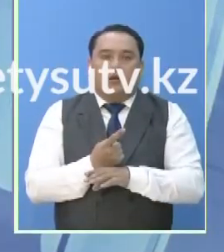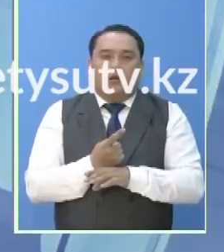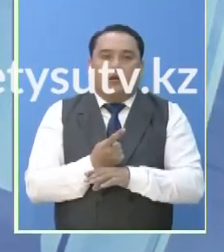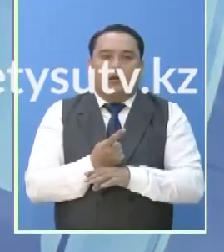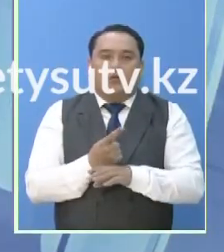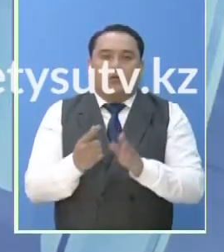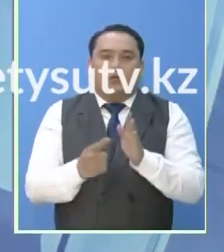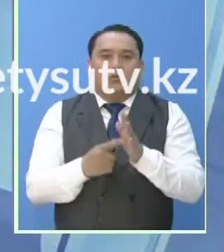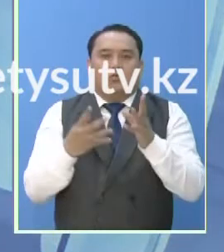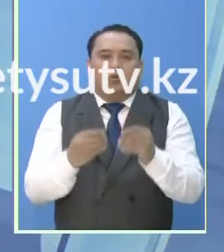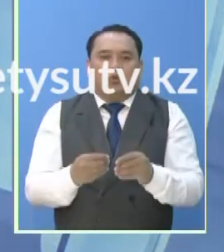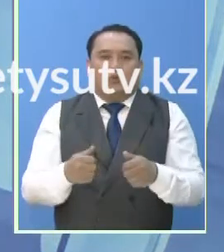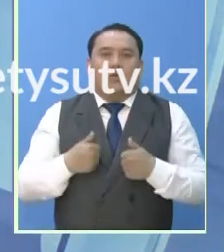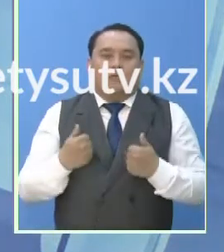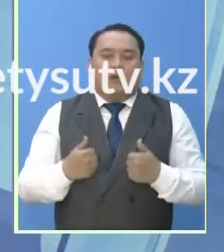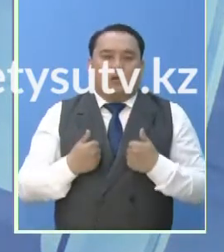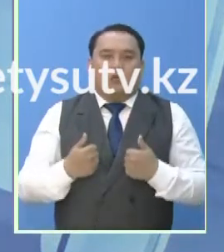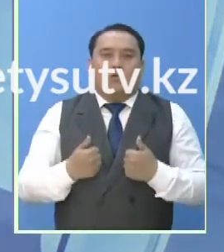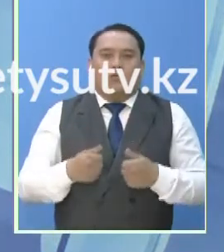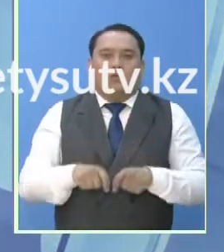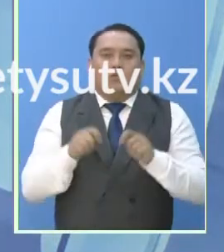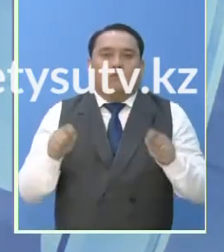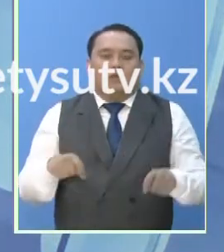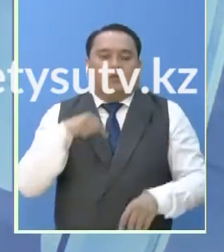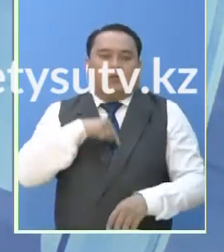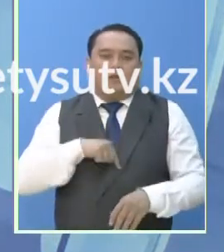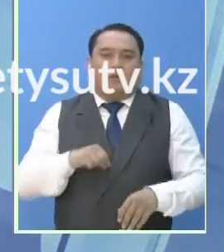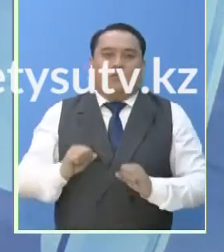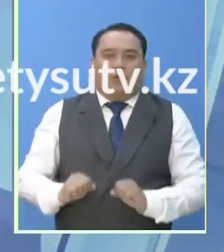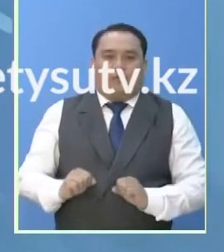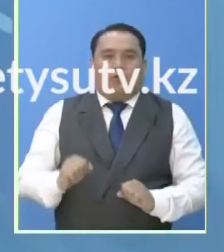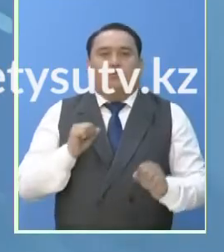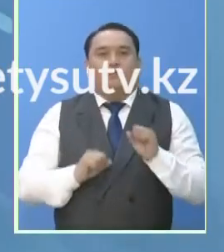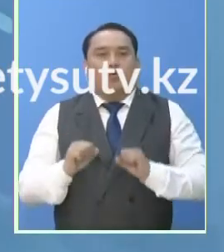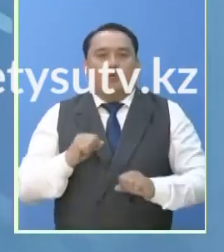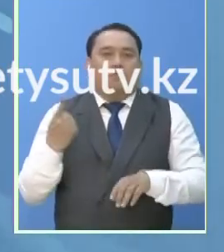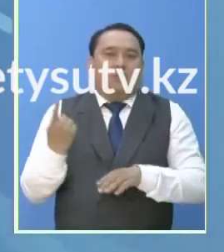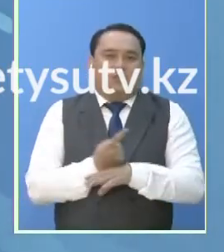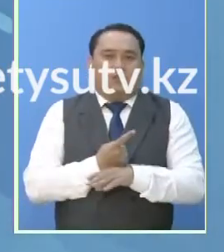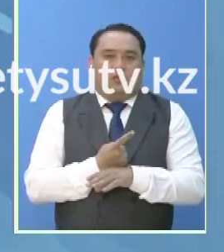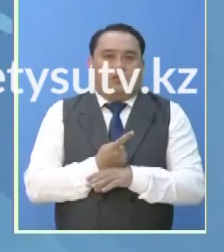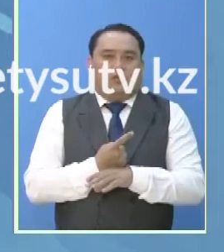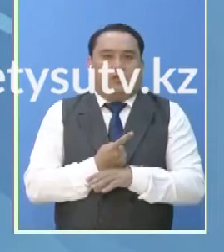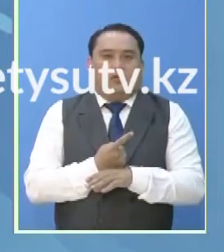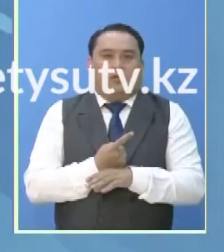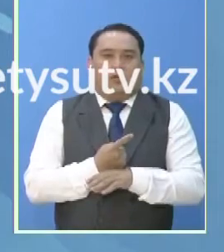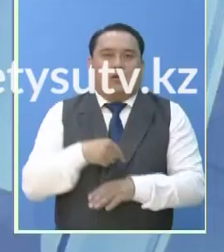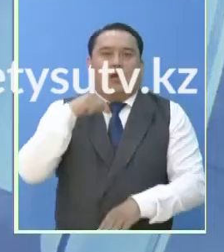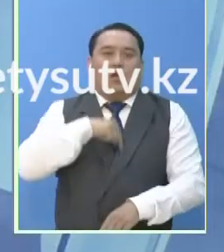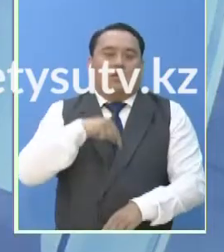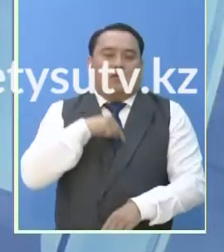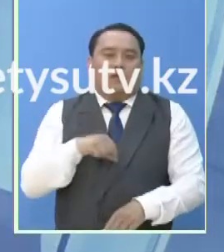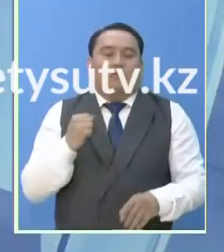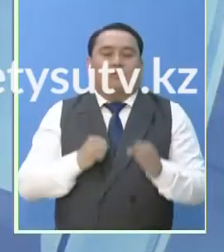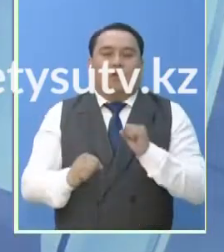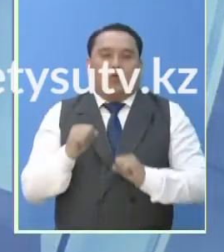жетінші күнге антитела уже образоваться етеді. Бірінші екпе алғаннан кейін? Бірінші екпе алған кейін уже антитела